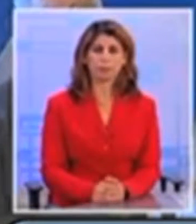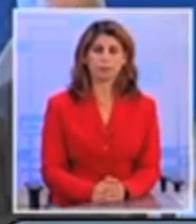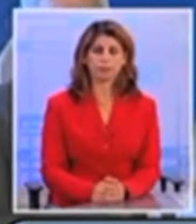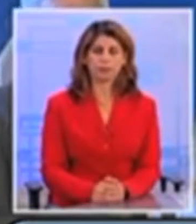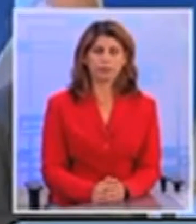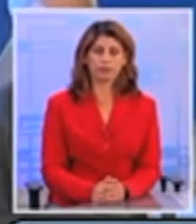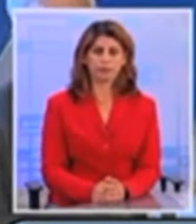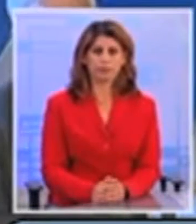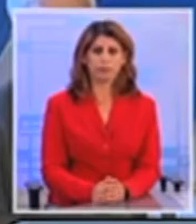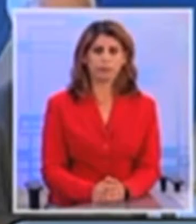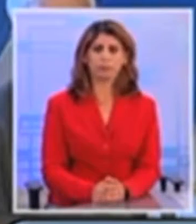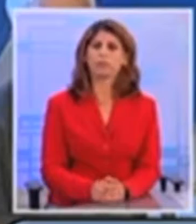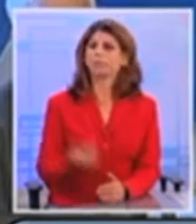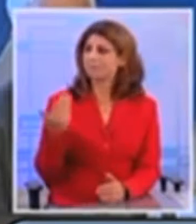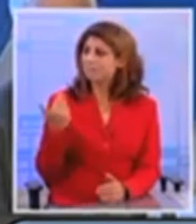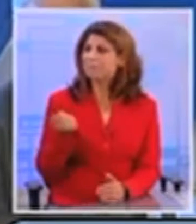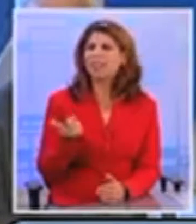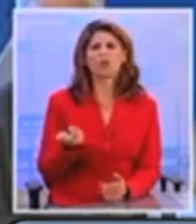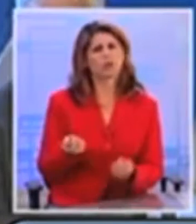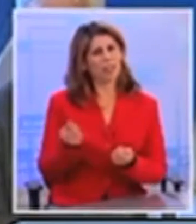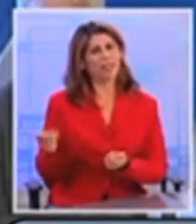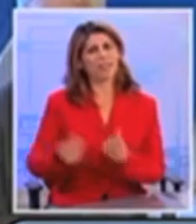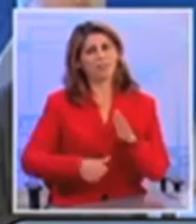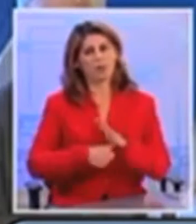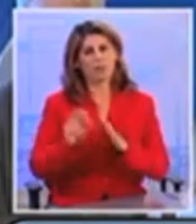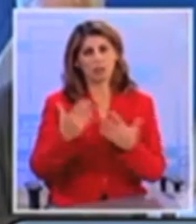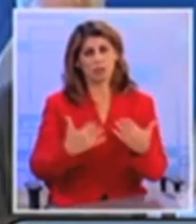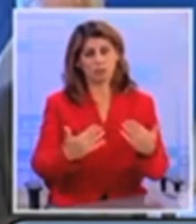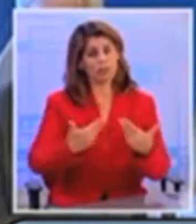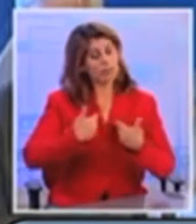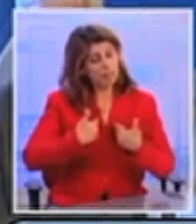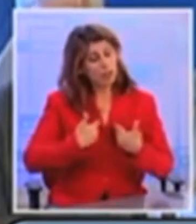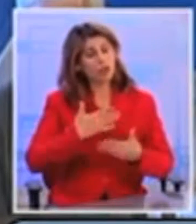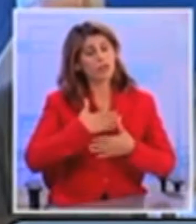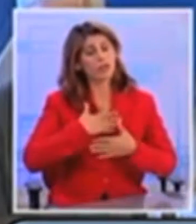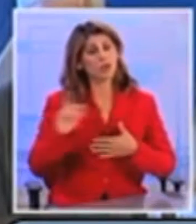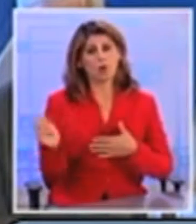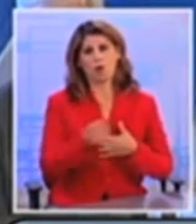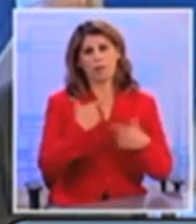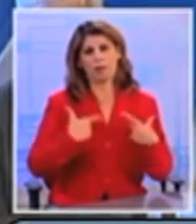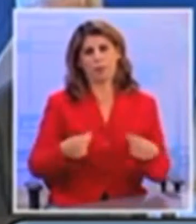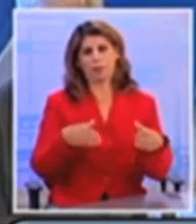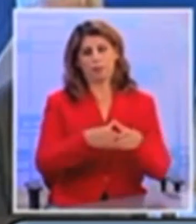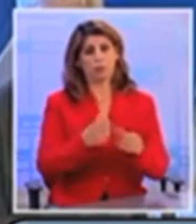membres de la Commission qui ont travaillé très durement,